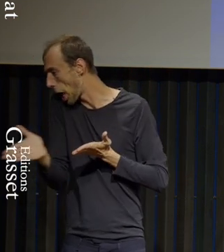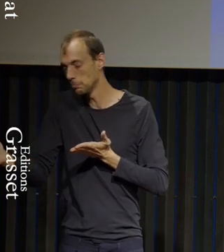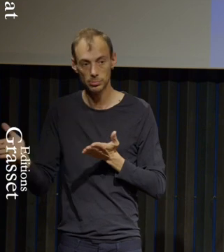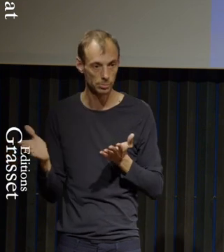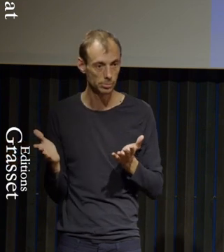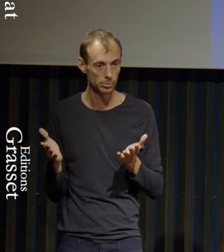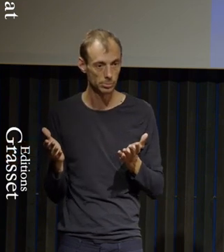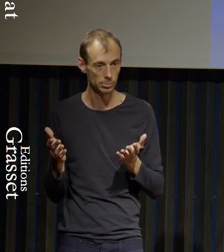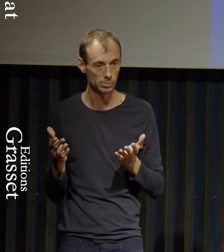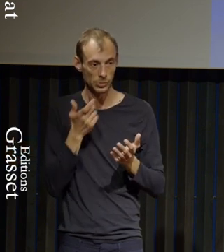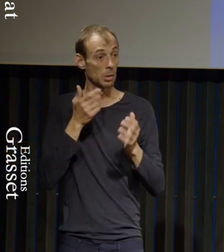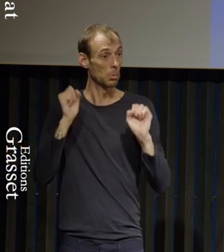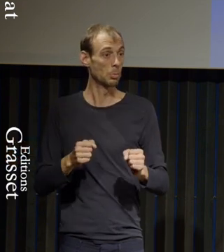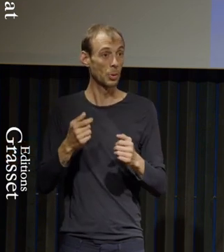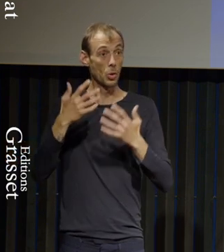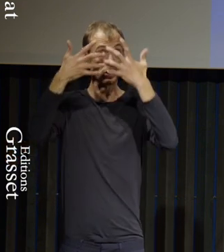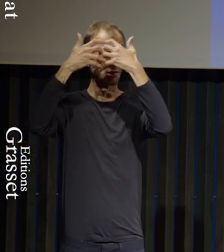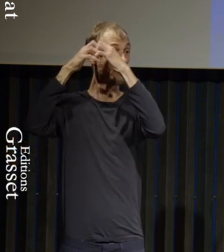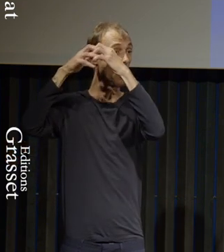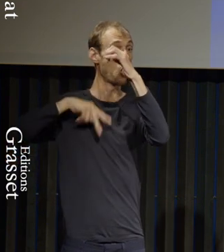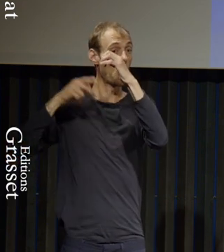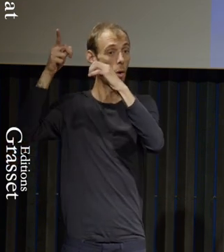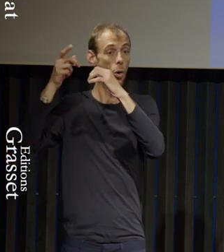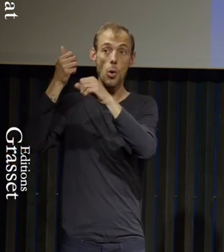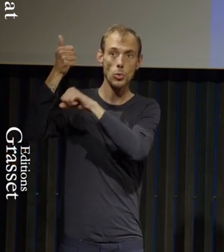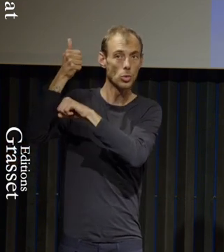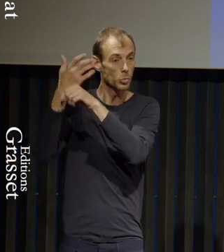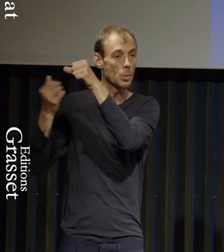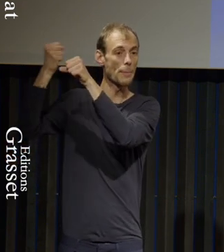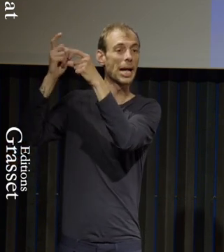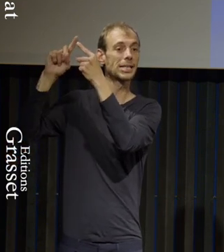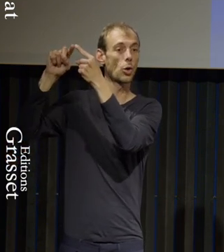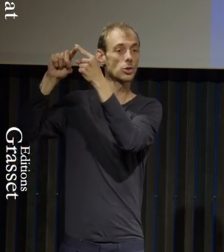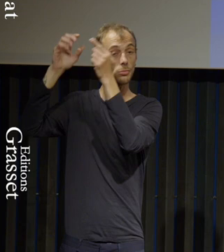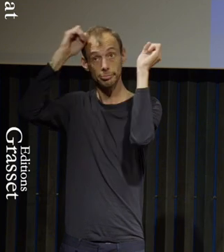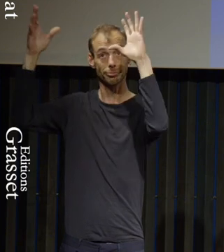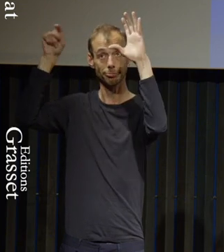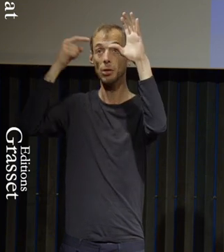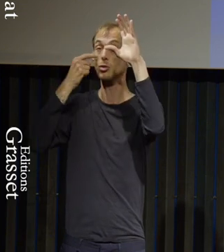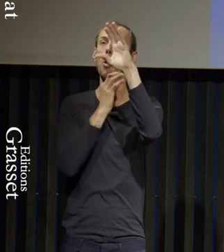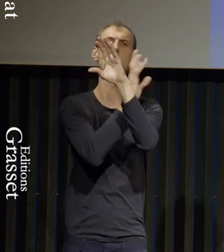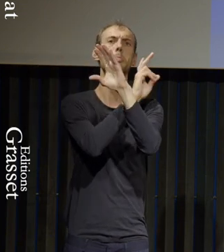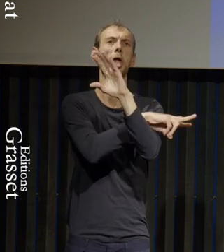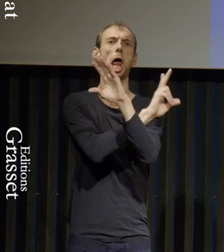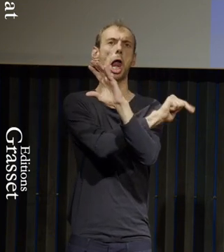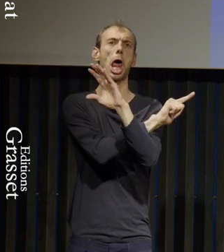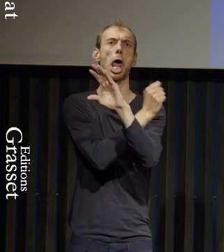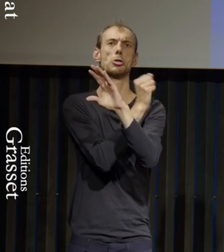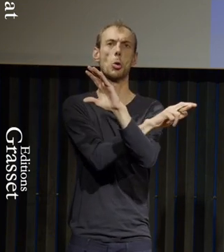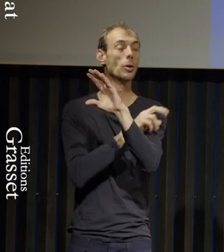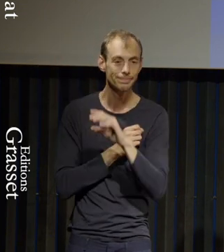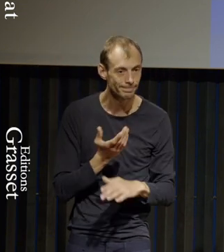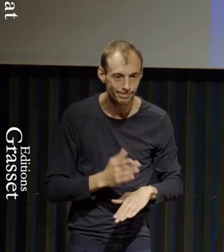production de mon propre cerveau pour quelque chose qui vient de l'extérieur, et c'est l'expérience que font nos